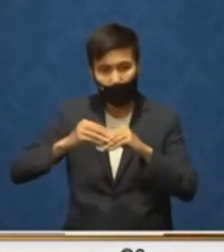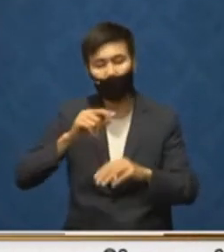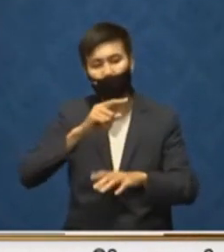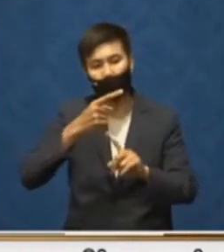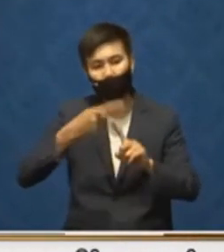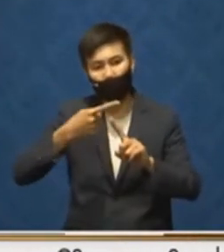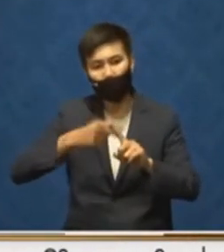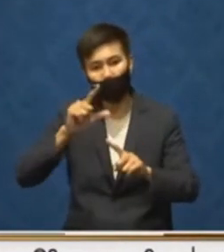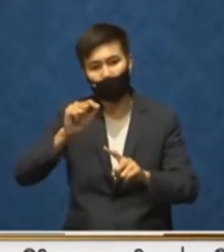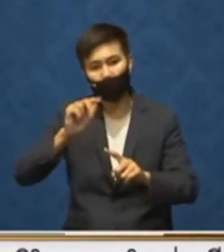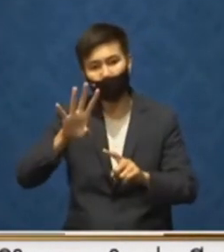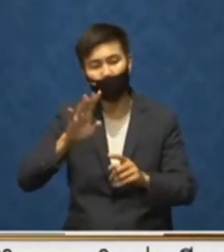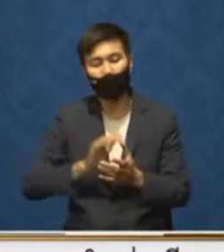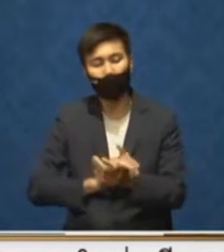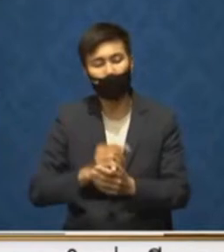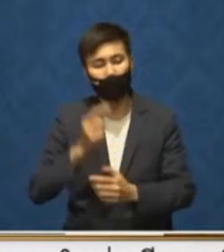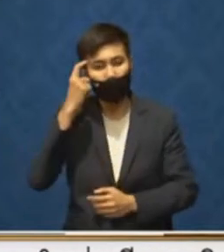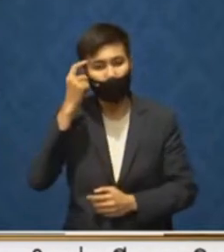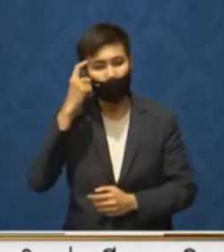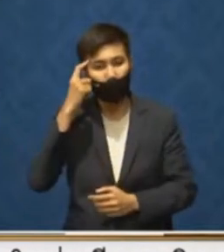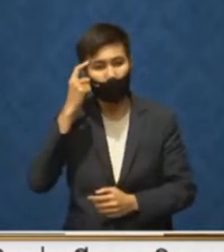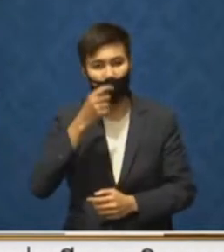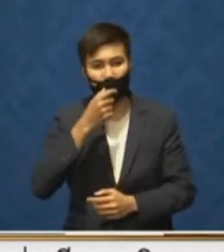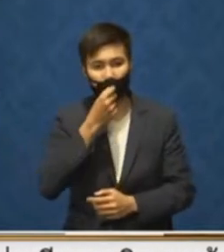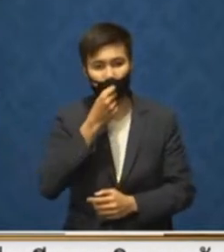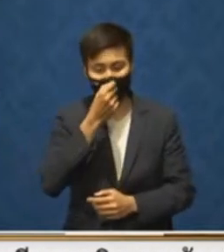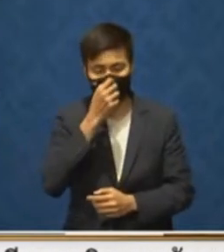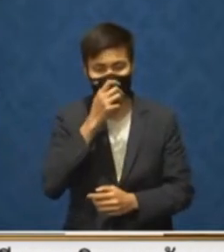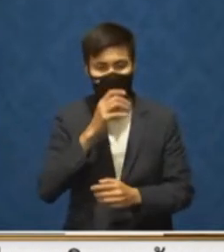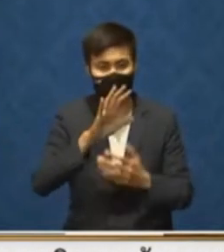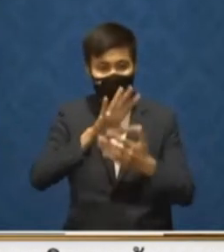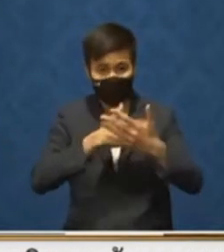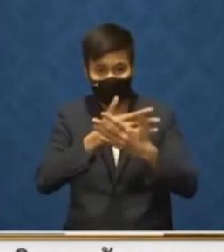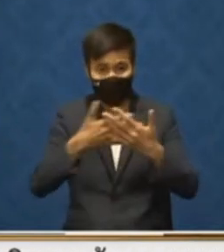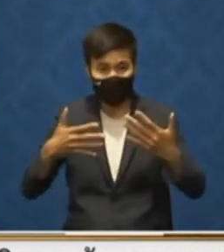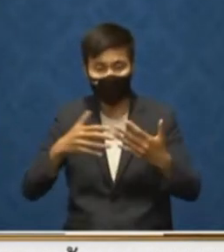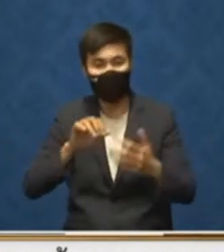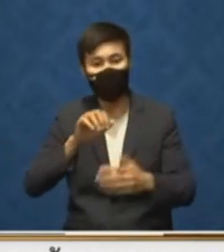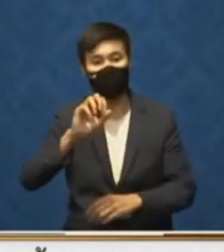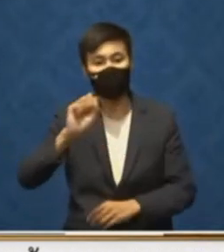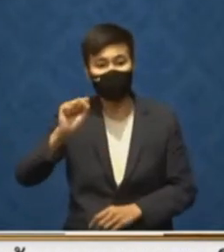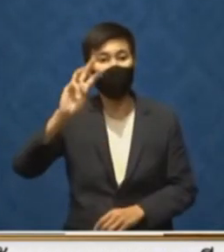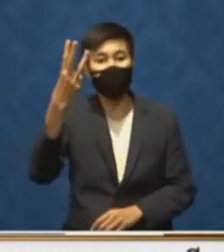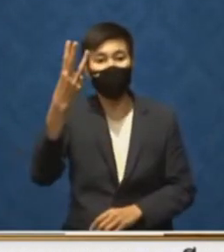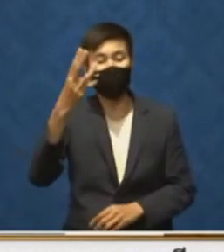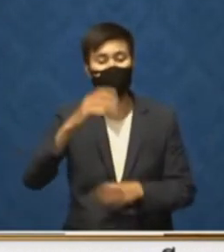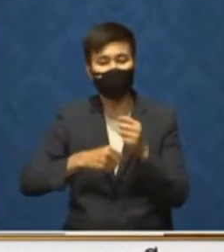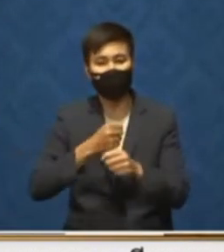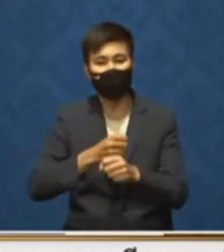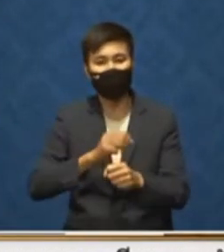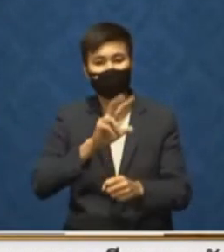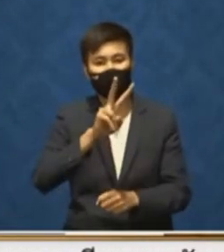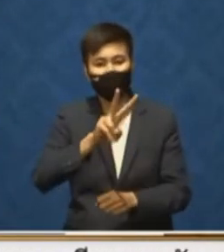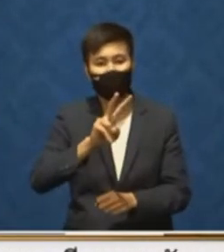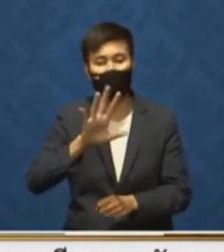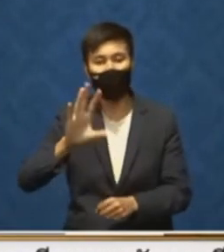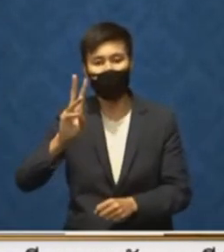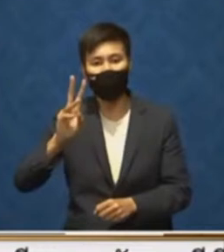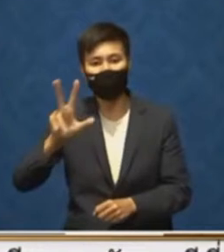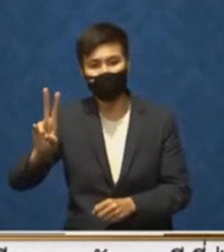ว่าเราคาดว่าน่าจะสามารถออกจากแผน 2dการได้ภายในปี2006 17ตรวขึ้นกว่าเดิมนะ